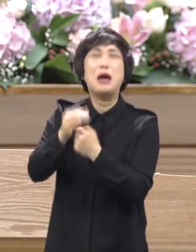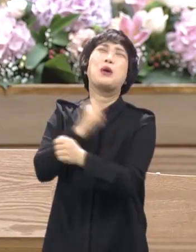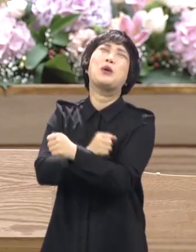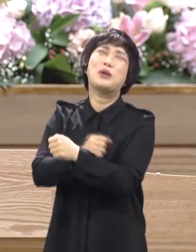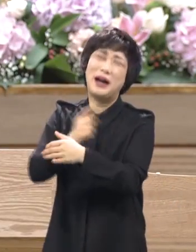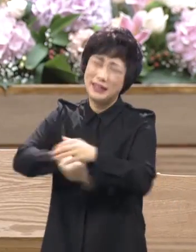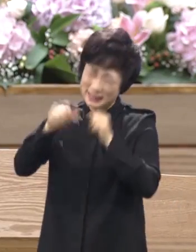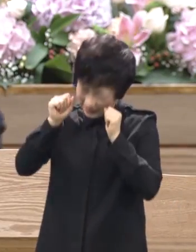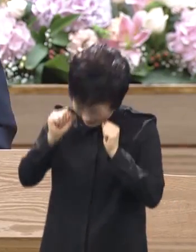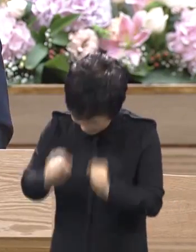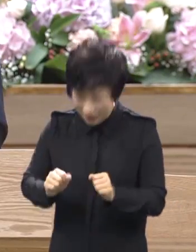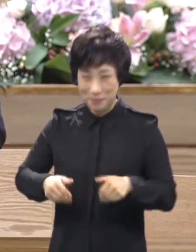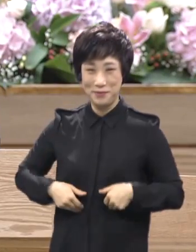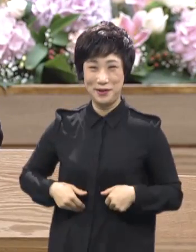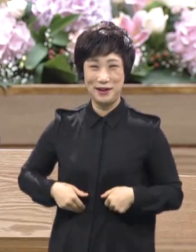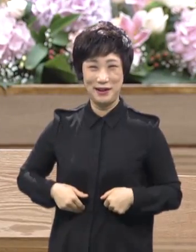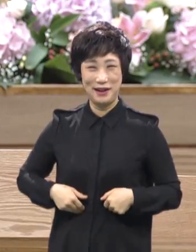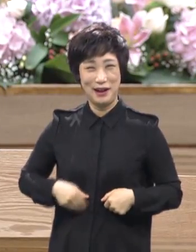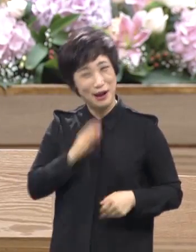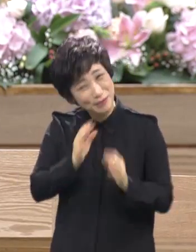안에 있어야 된다.